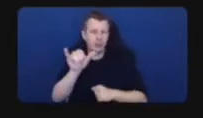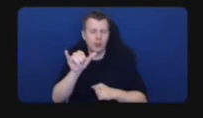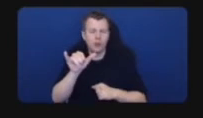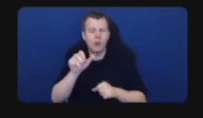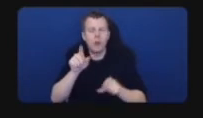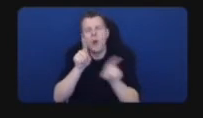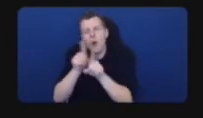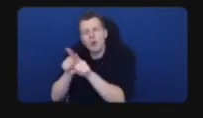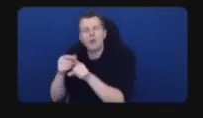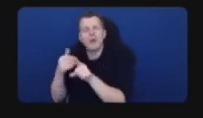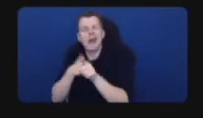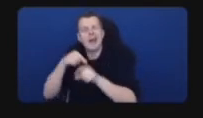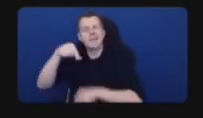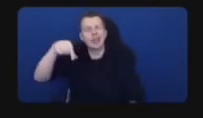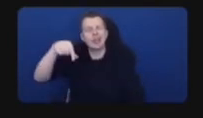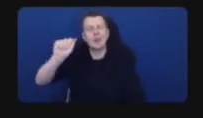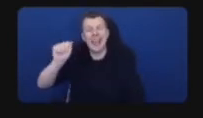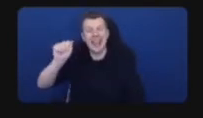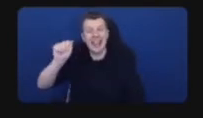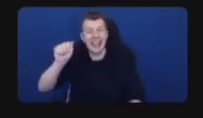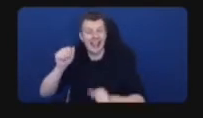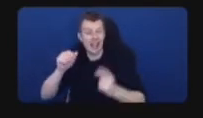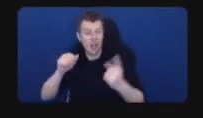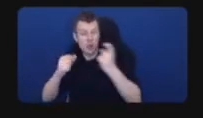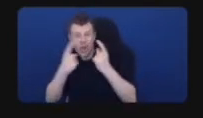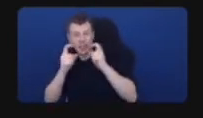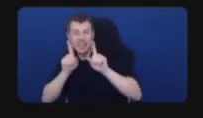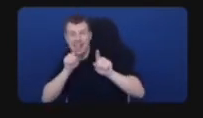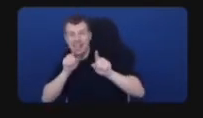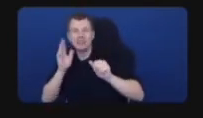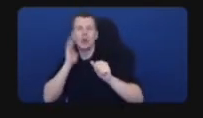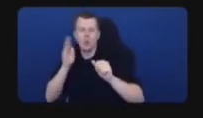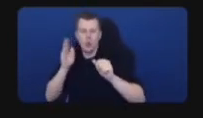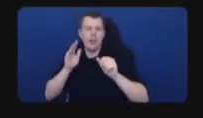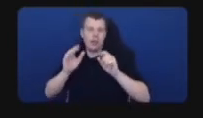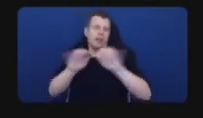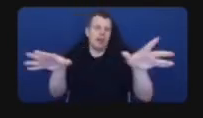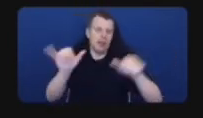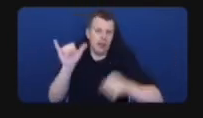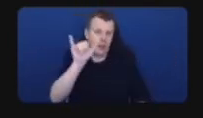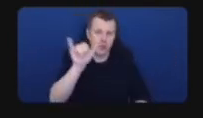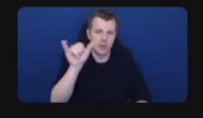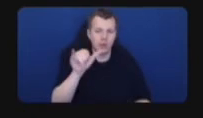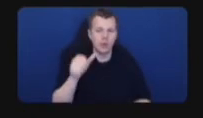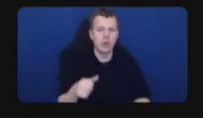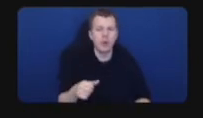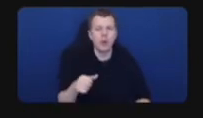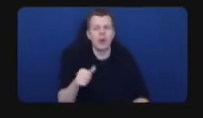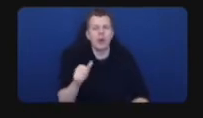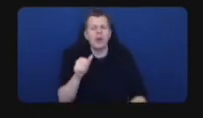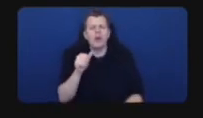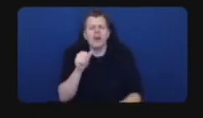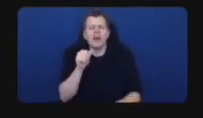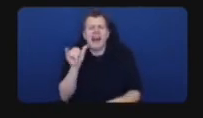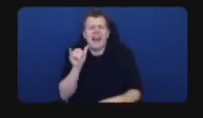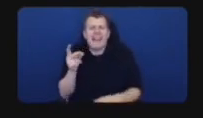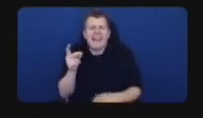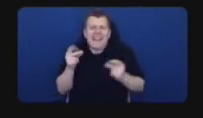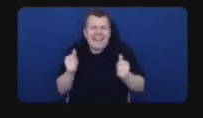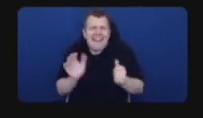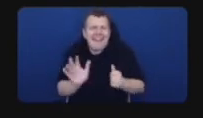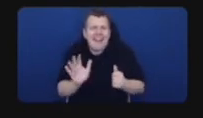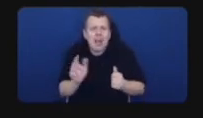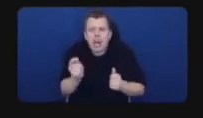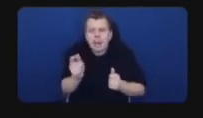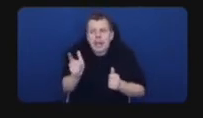今天的这些幻灯片发给大家。有时候是需要一些时间让我们准备好，但是你们会